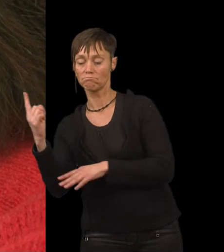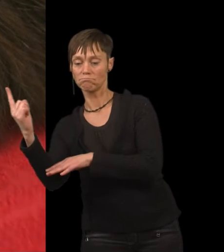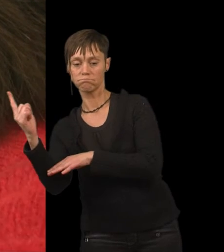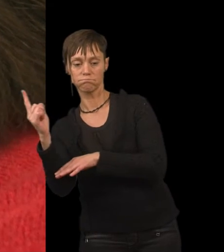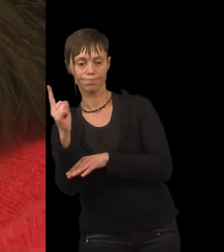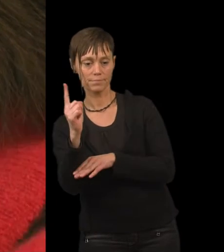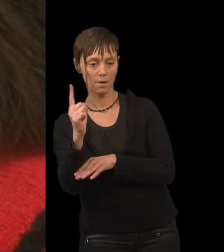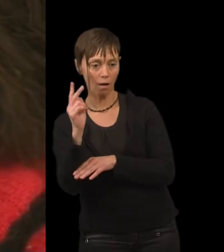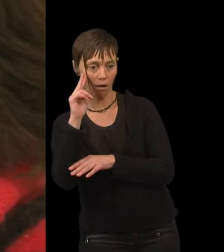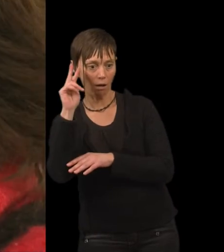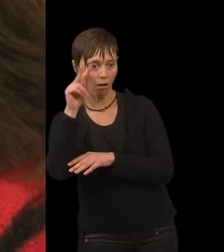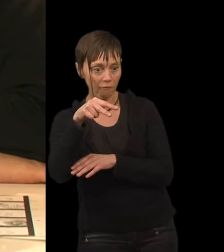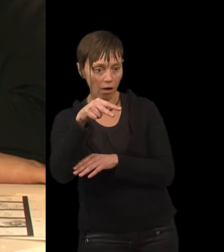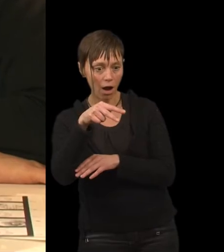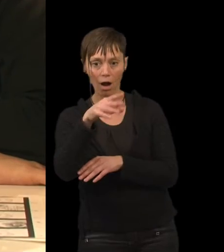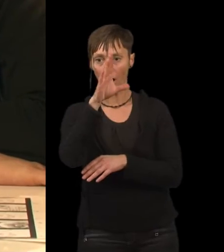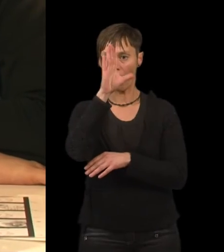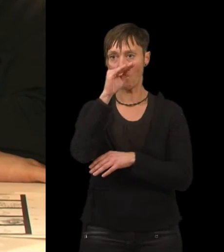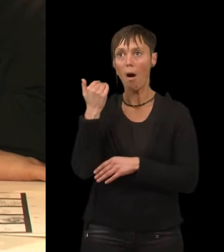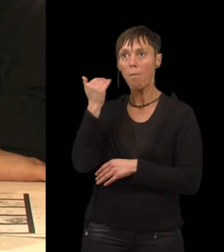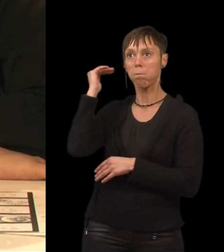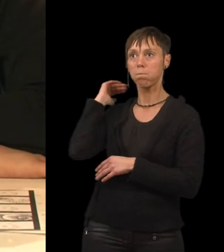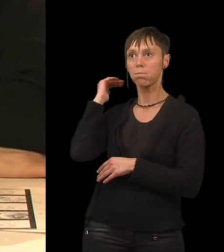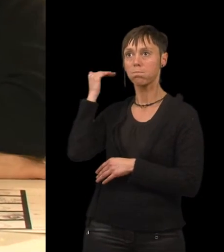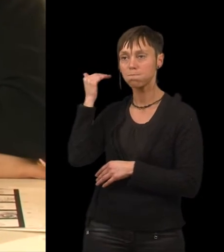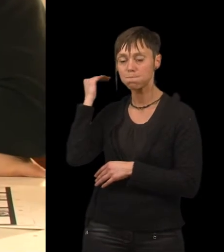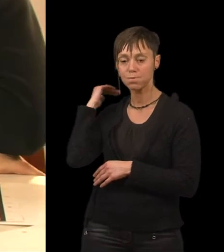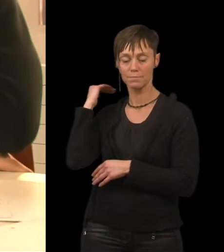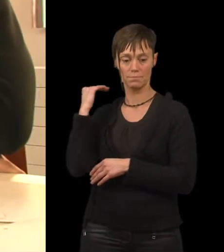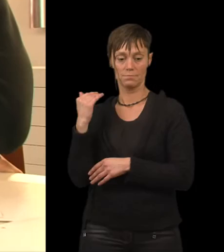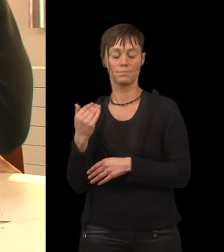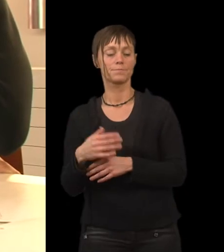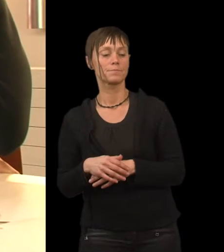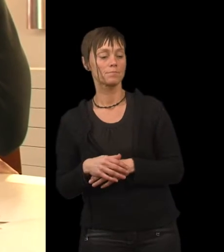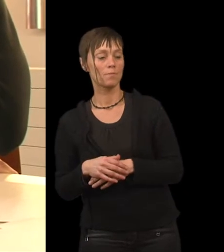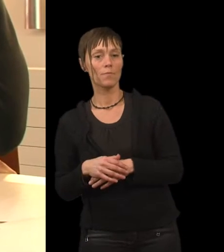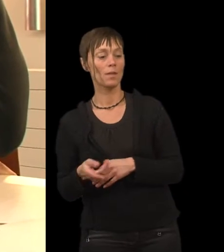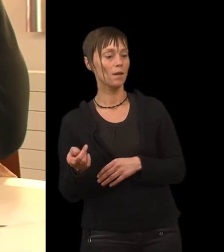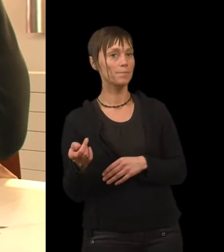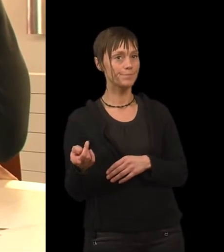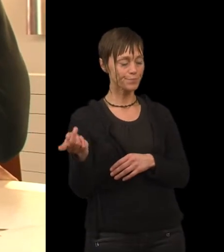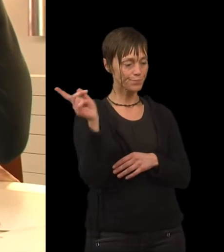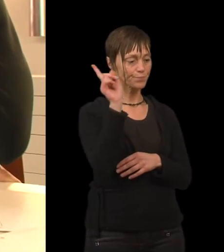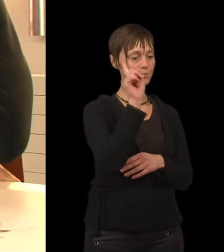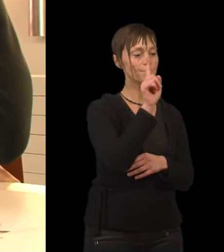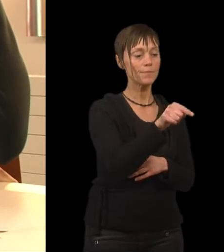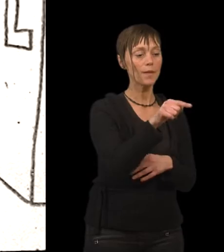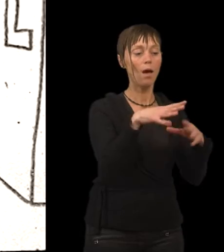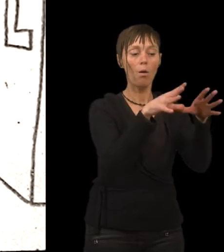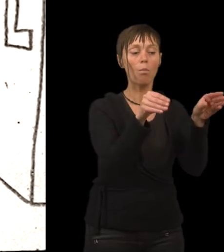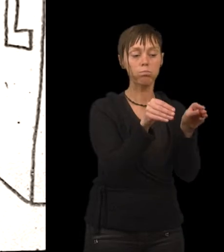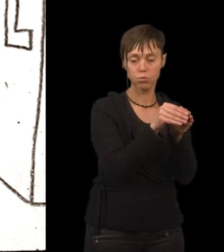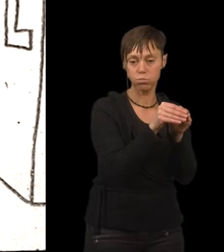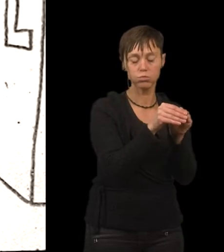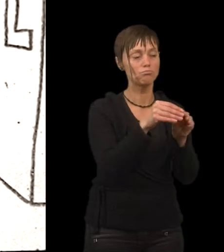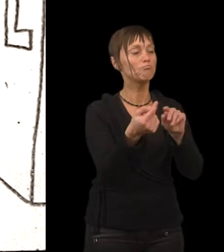frigo. Comment est-ce qu'elle... Et pourquoi tu fais une transition? Elle dit est-ce que vous... Parce qu'elle doit aller dans le frigo. Mais Il faut pas qu'elle parte, quoi. Faut qu'elle